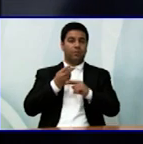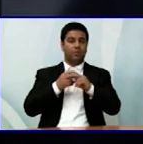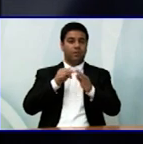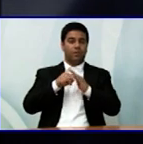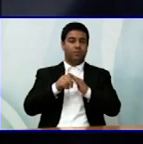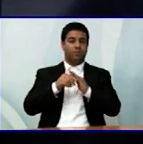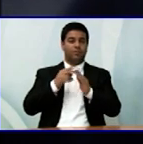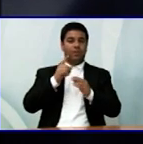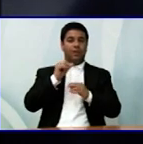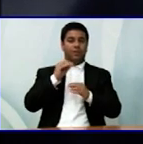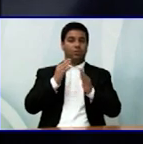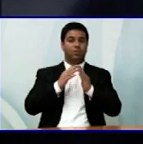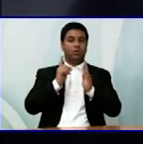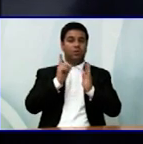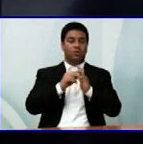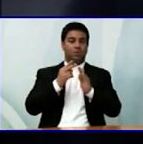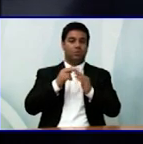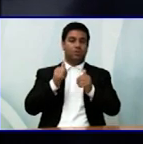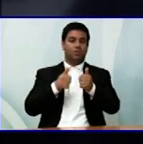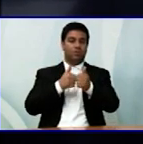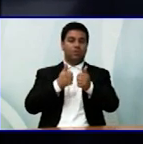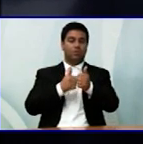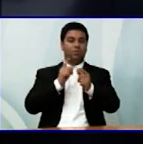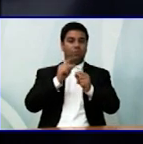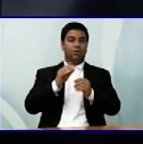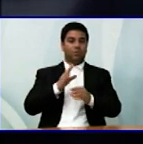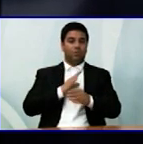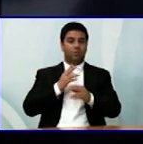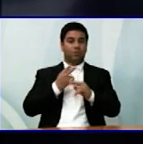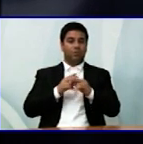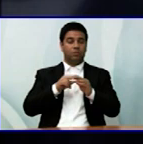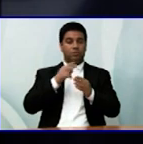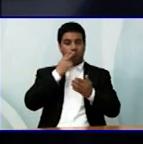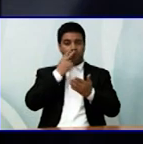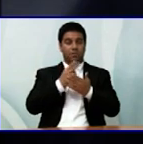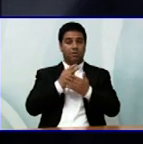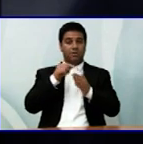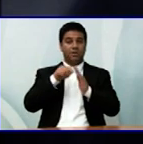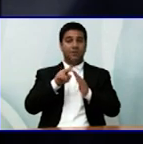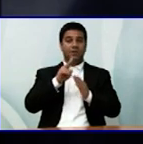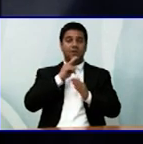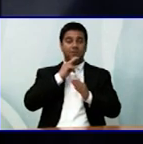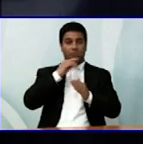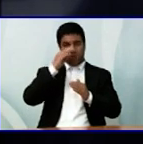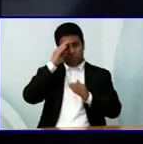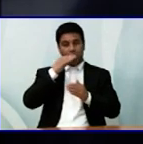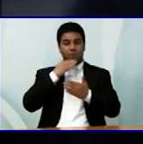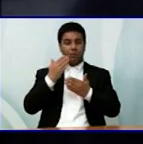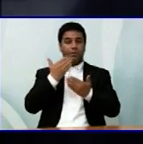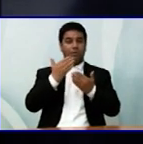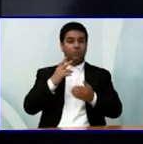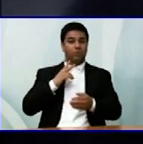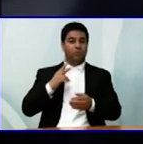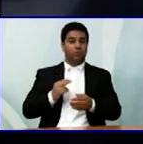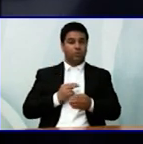uyiga kirib ketgach, uning orqasidan kirib boribdi. Luqmon hakim qizning otasiga: